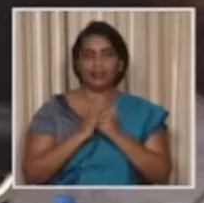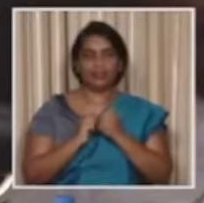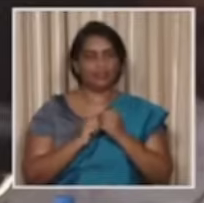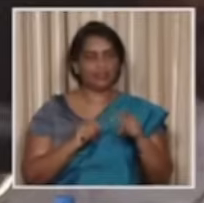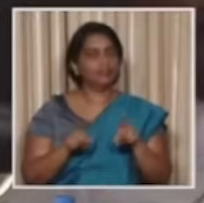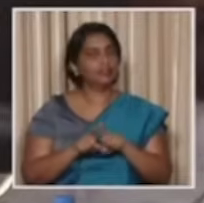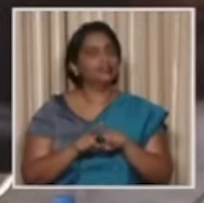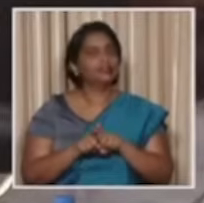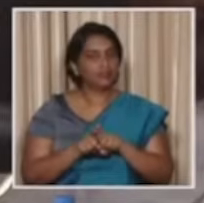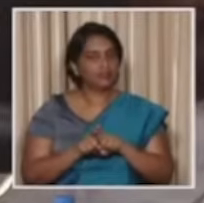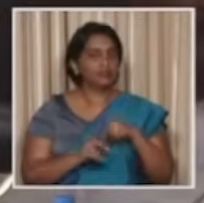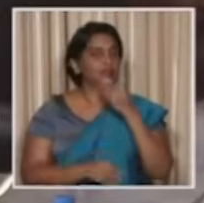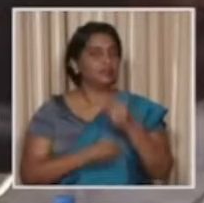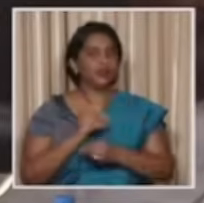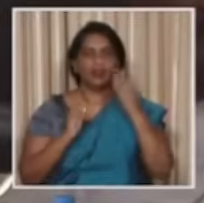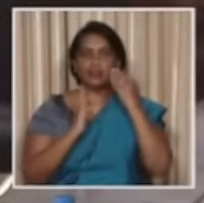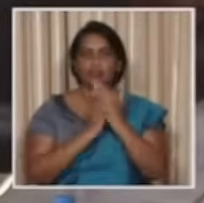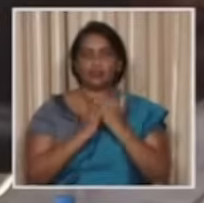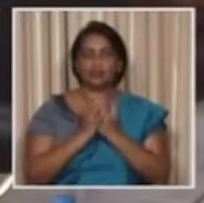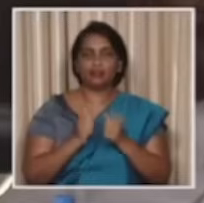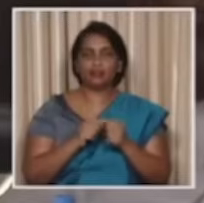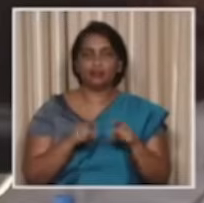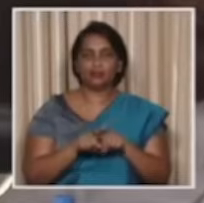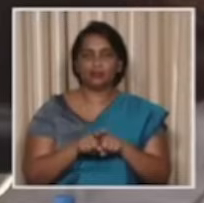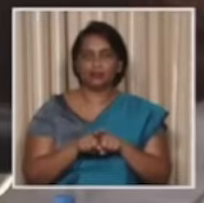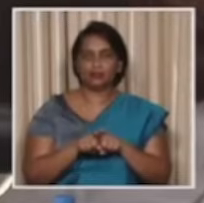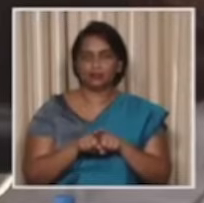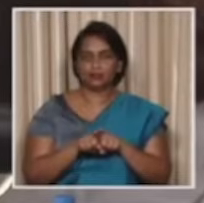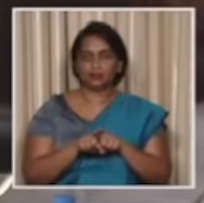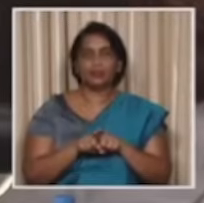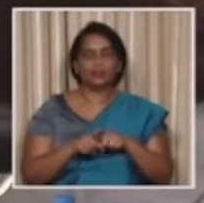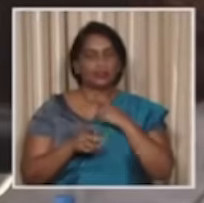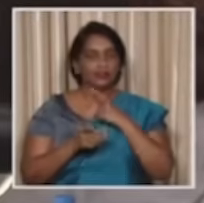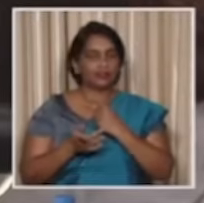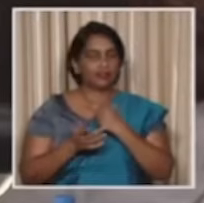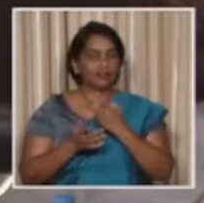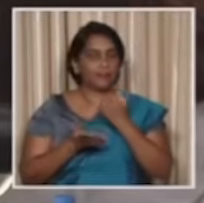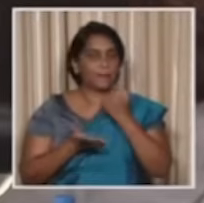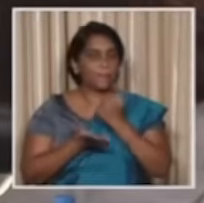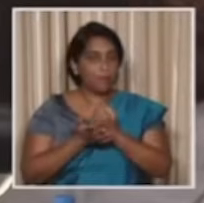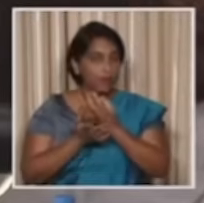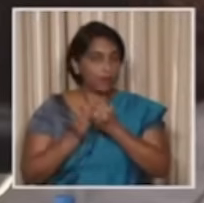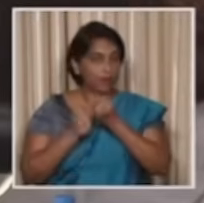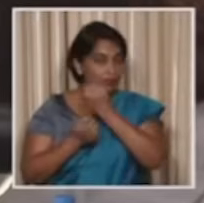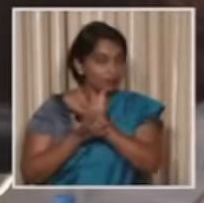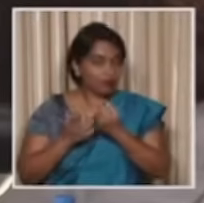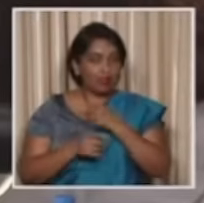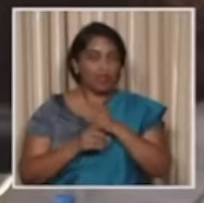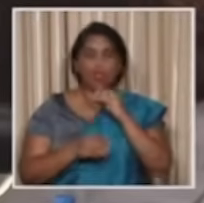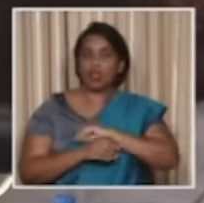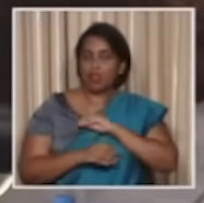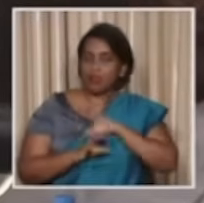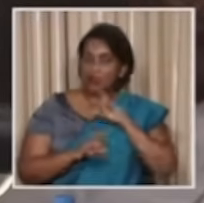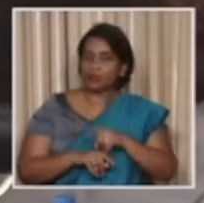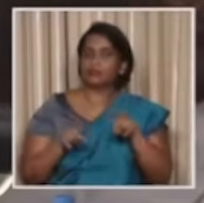අපි ආයෝජනය කරලා තියෙනවා නම් බැඳුම් කරවල ඒවට ලැබෙන ප්‍රතිලාභ